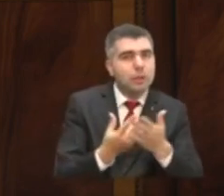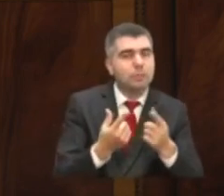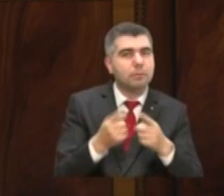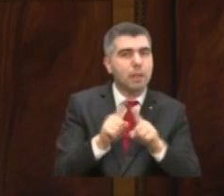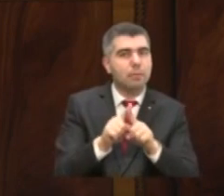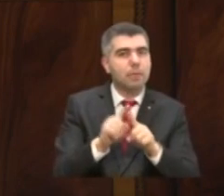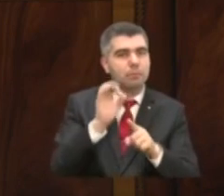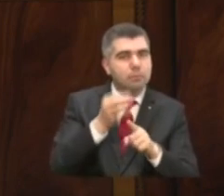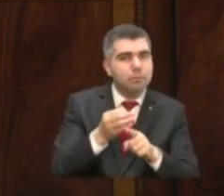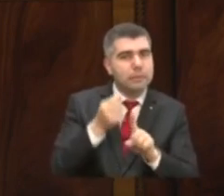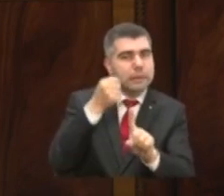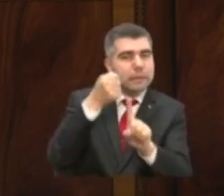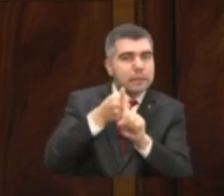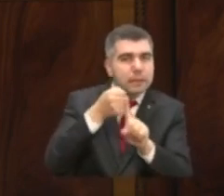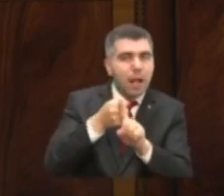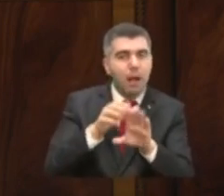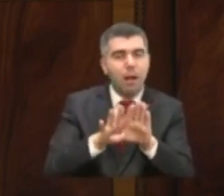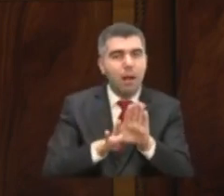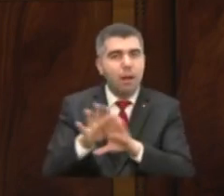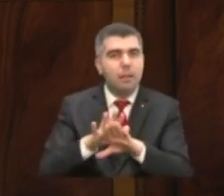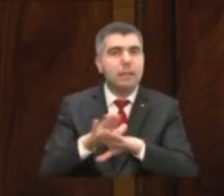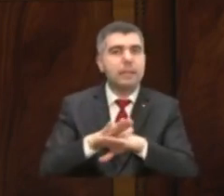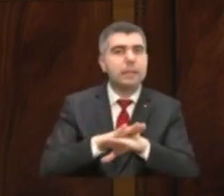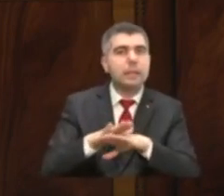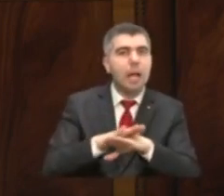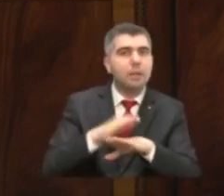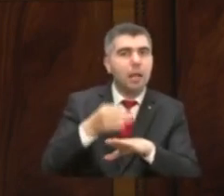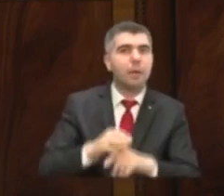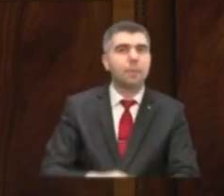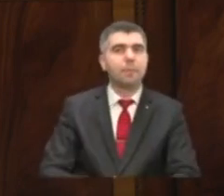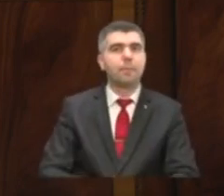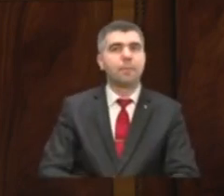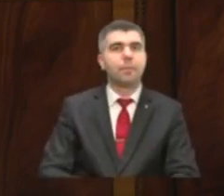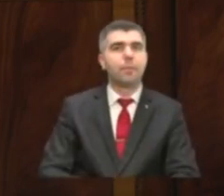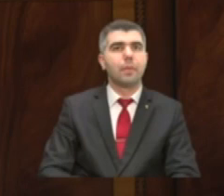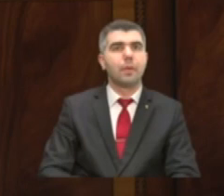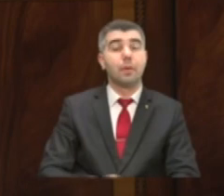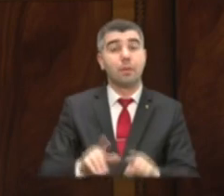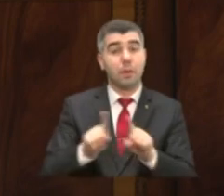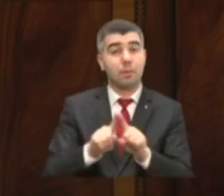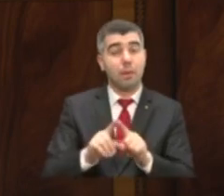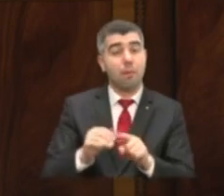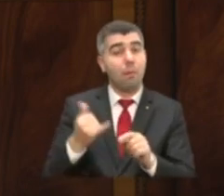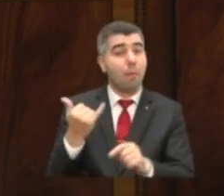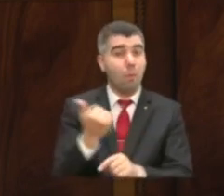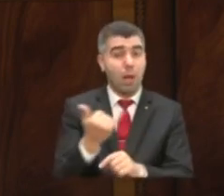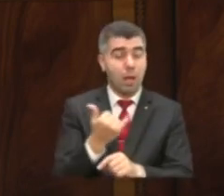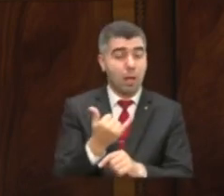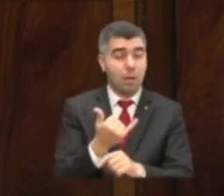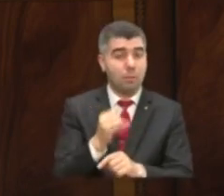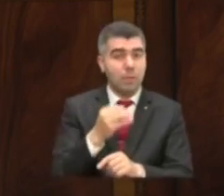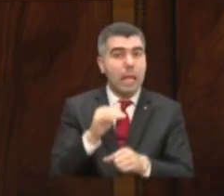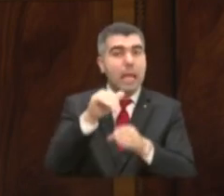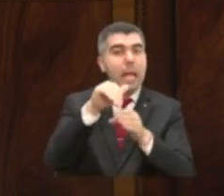أكبر لمواصلة الإصلاح السياسي والاقتصادي، واللي بالأساس خاص يكون الفاعل الحزبي معني فيه